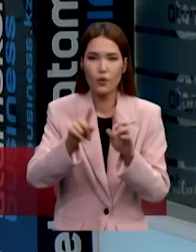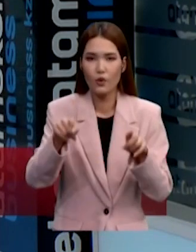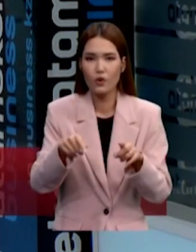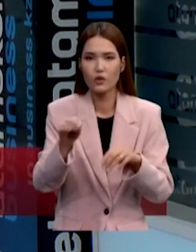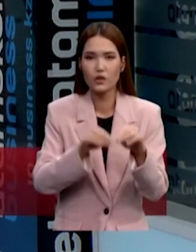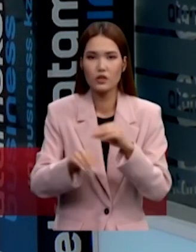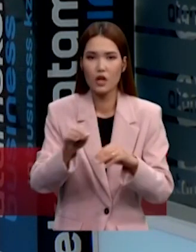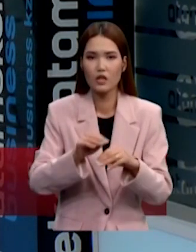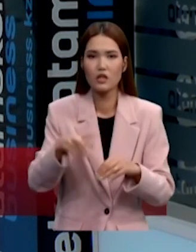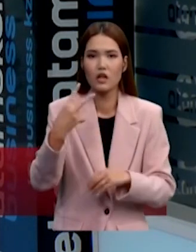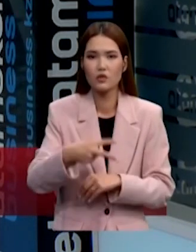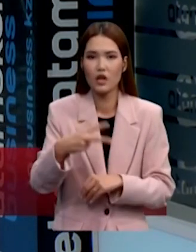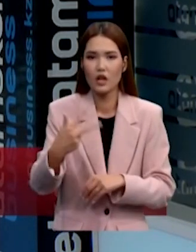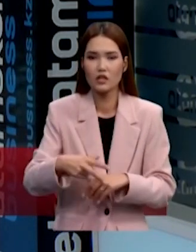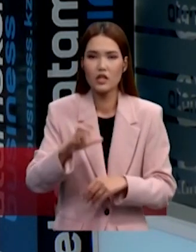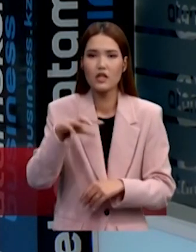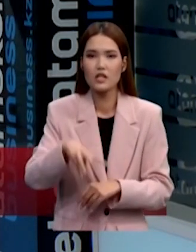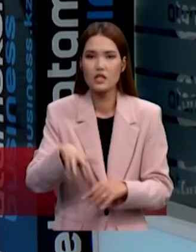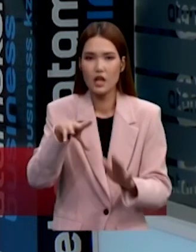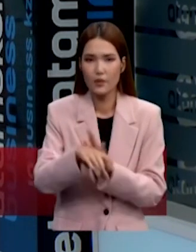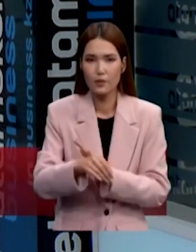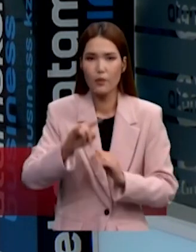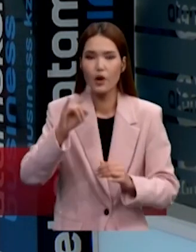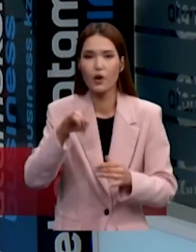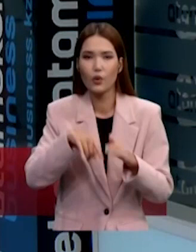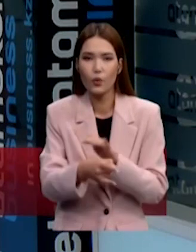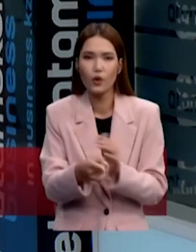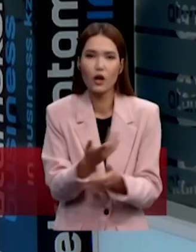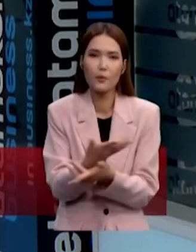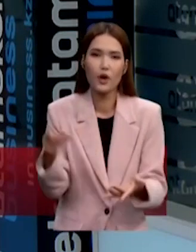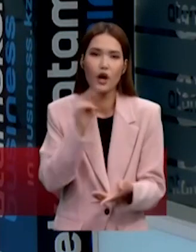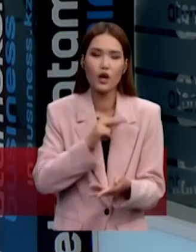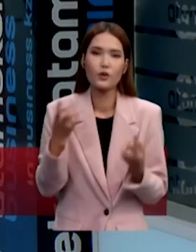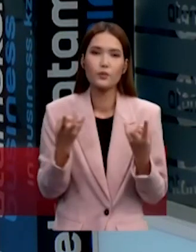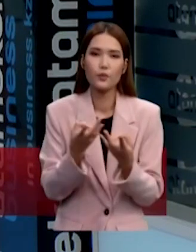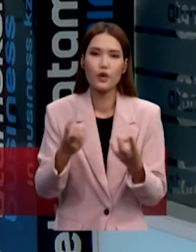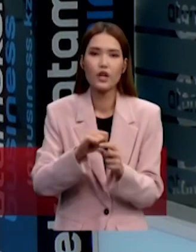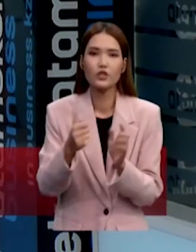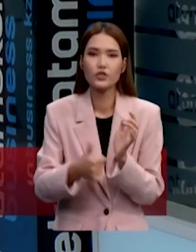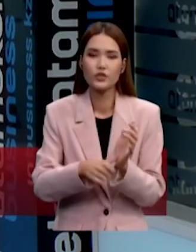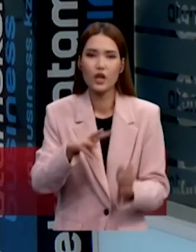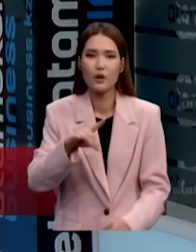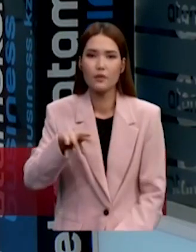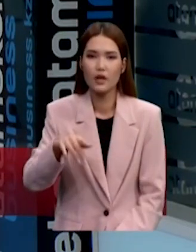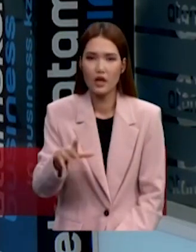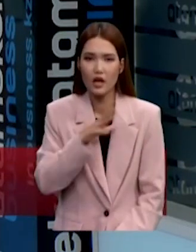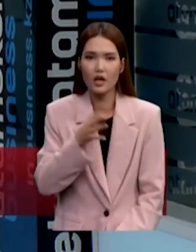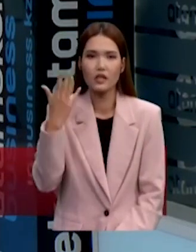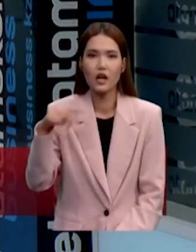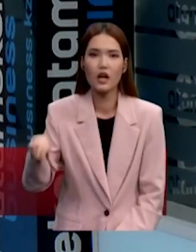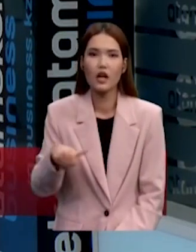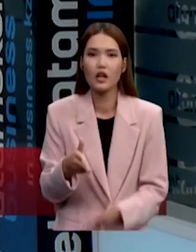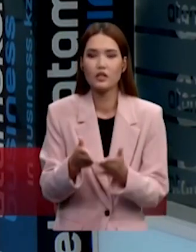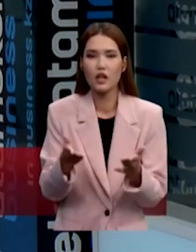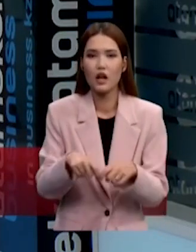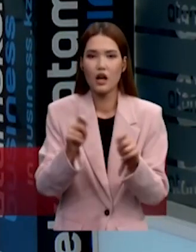составляет всего лишь 20-30 сантиметров. На дно углубительные работы потребуется около 16 миллиардов тенге. Когда речной порт